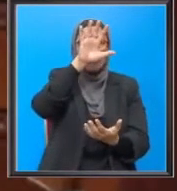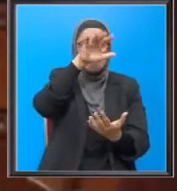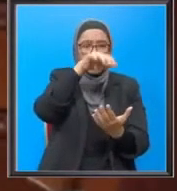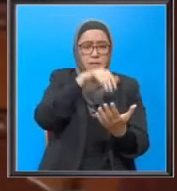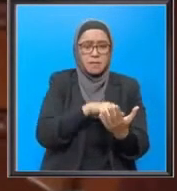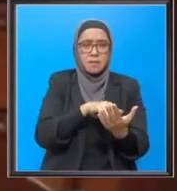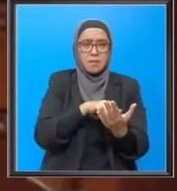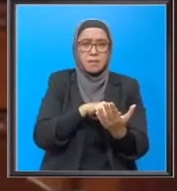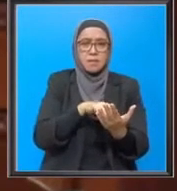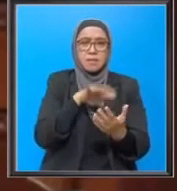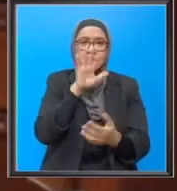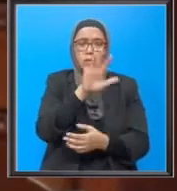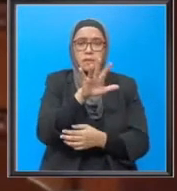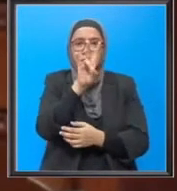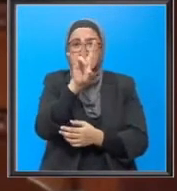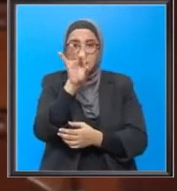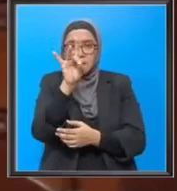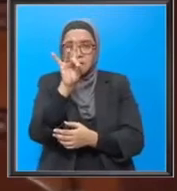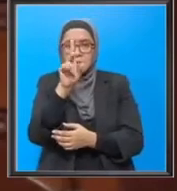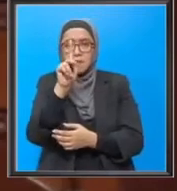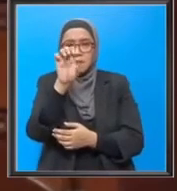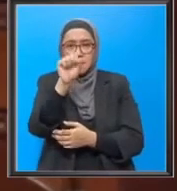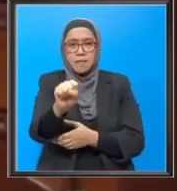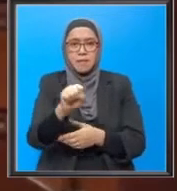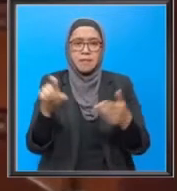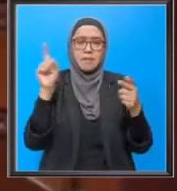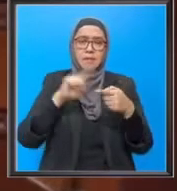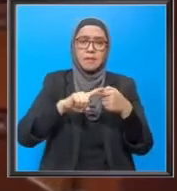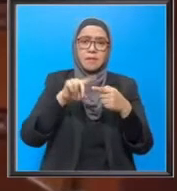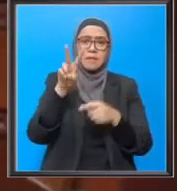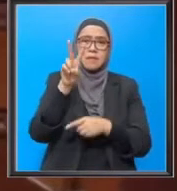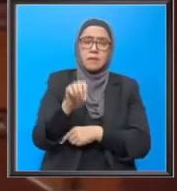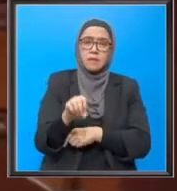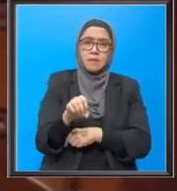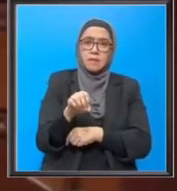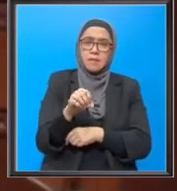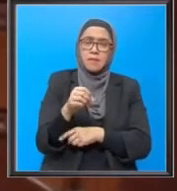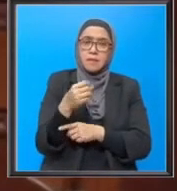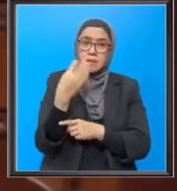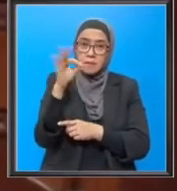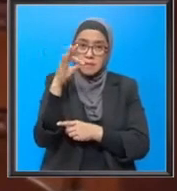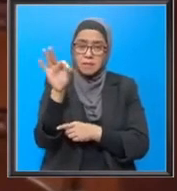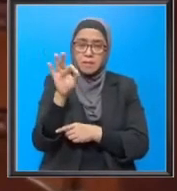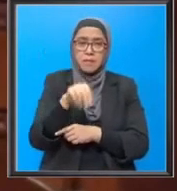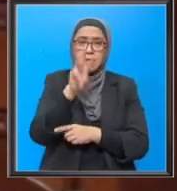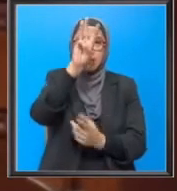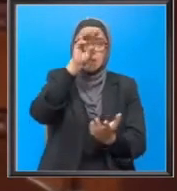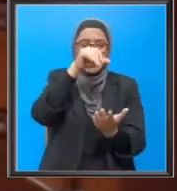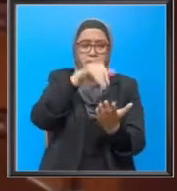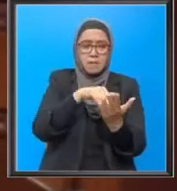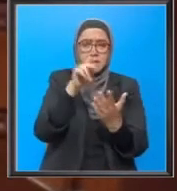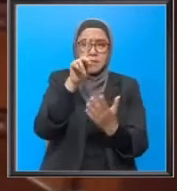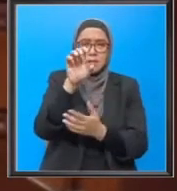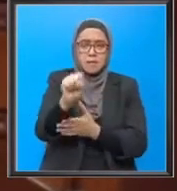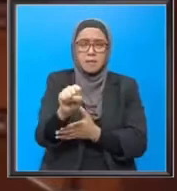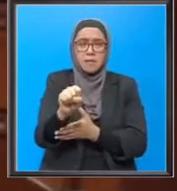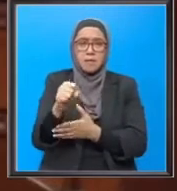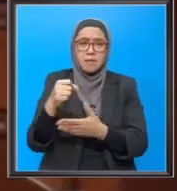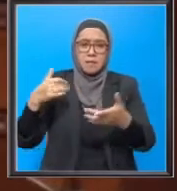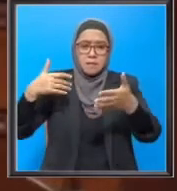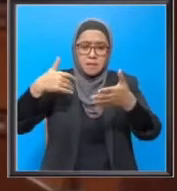5578 ke tahun 2019 6061 cash sehingga September